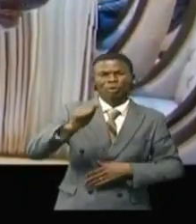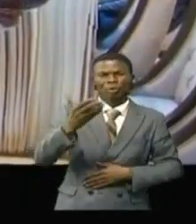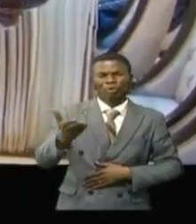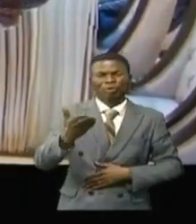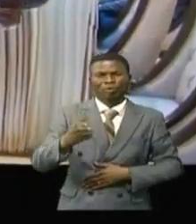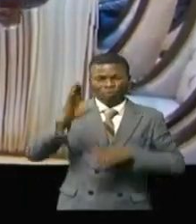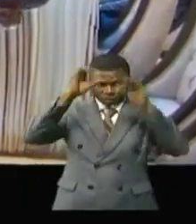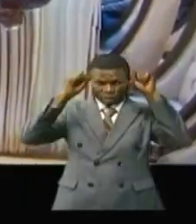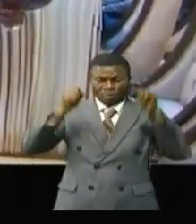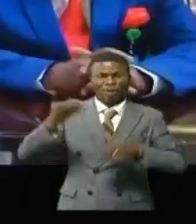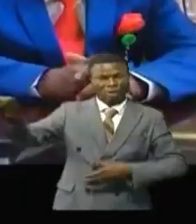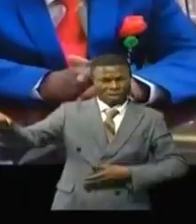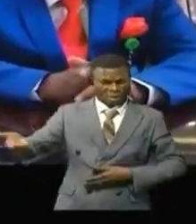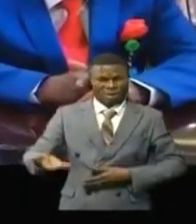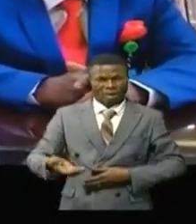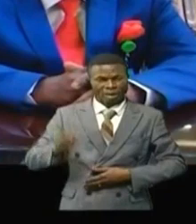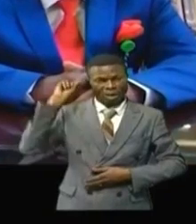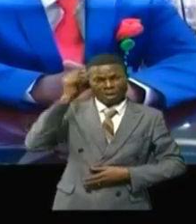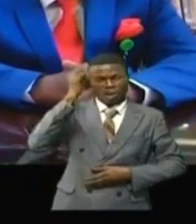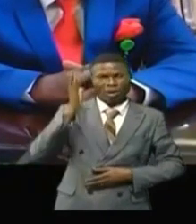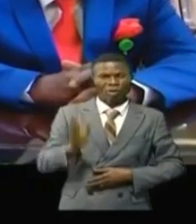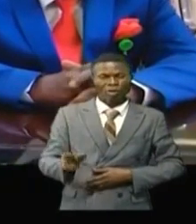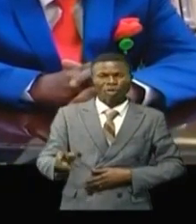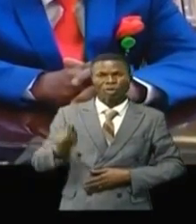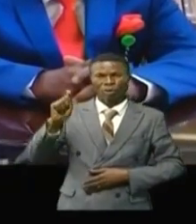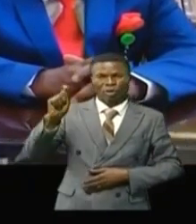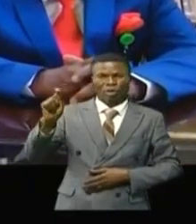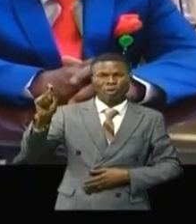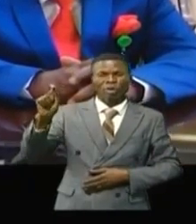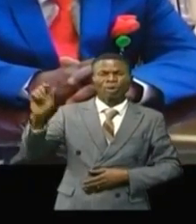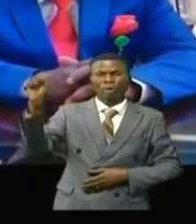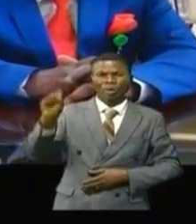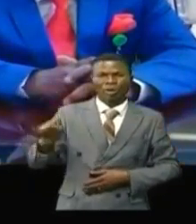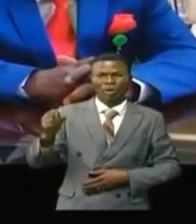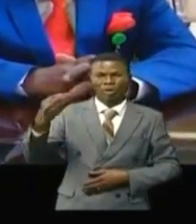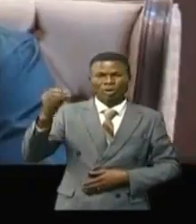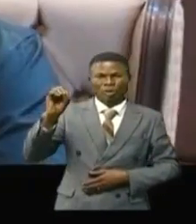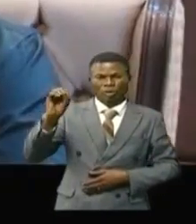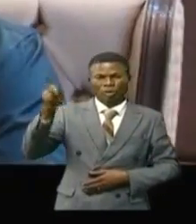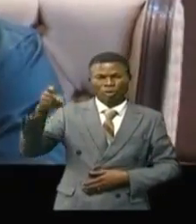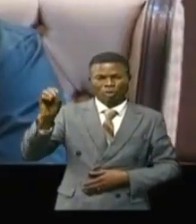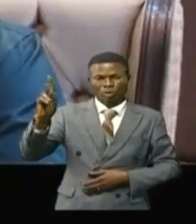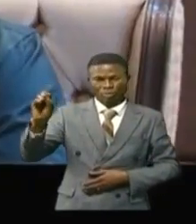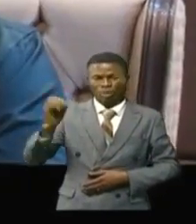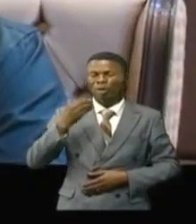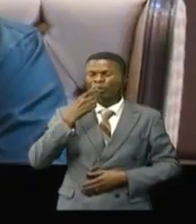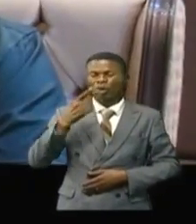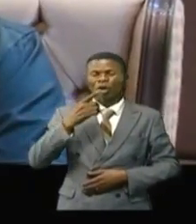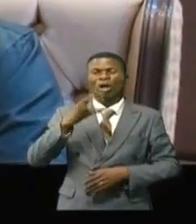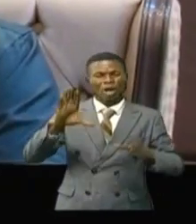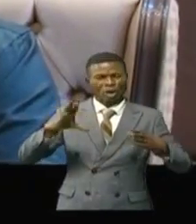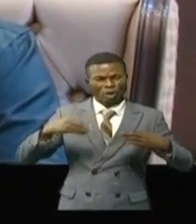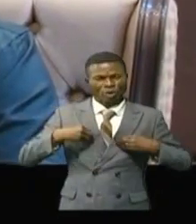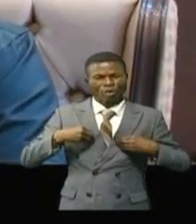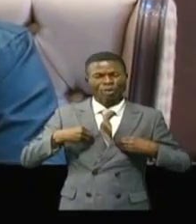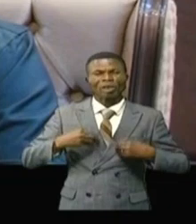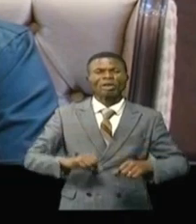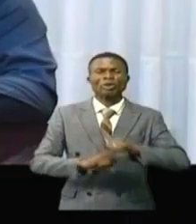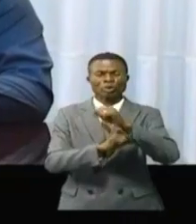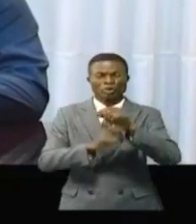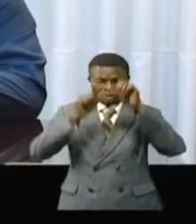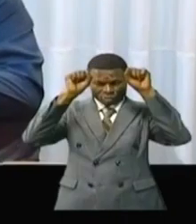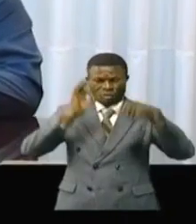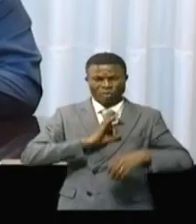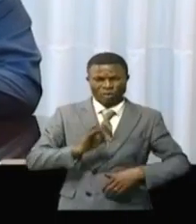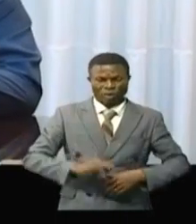le président de la République, le gouverneur de la Tchopo, Madame Likomba Madeleine, s'est déclaré rassuré par le soutien du chef de